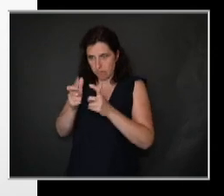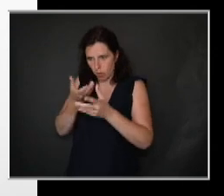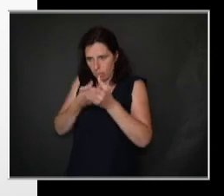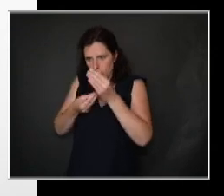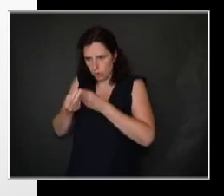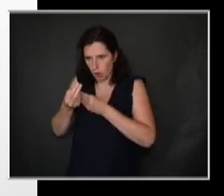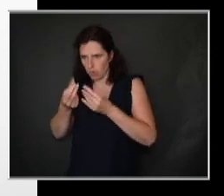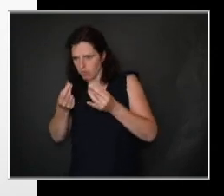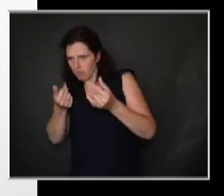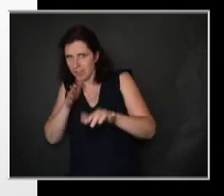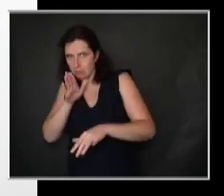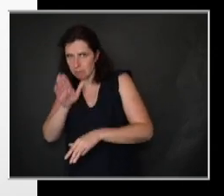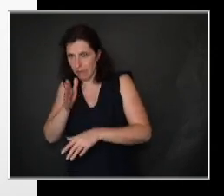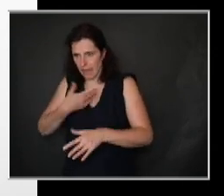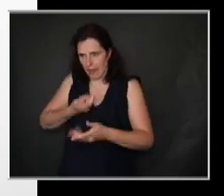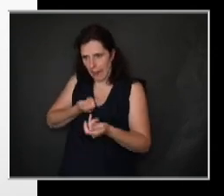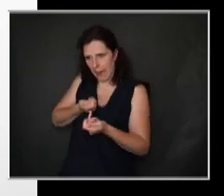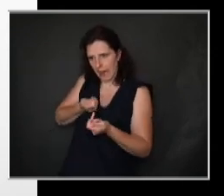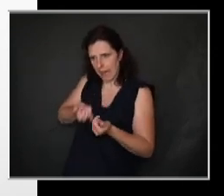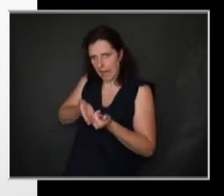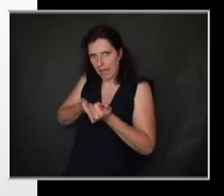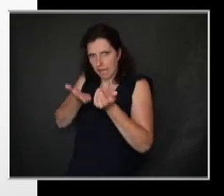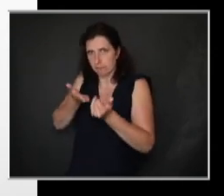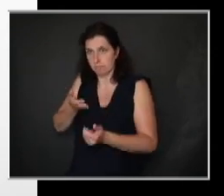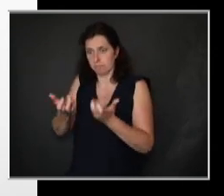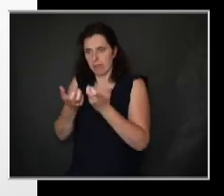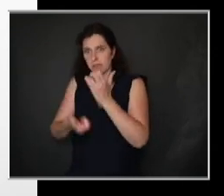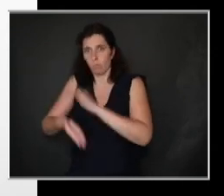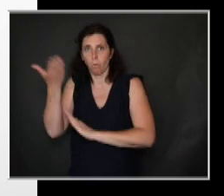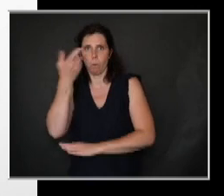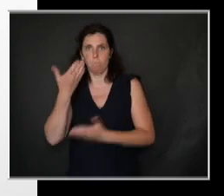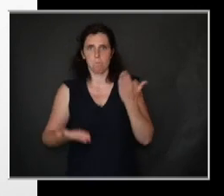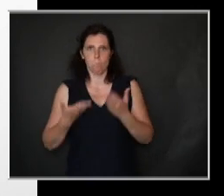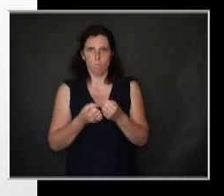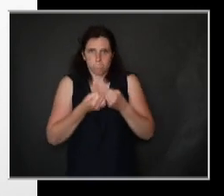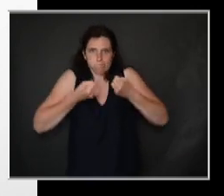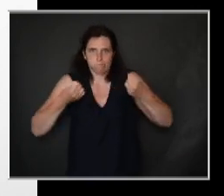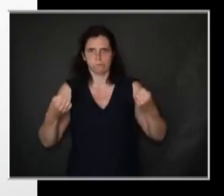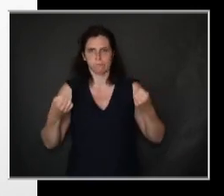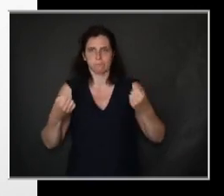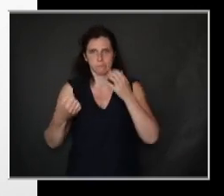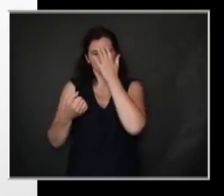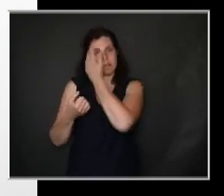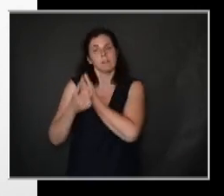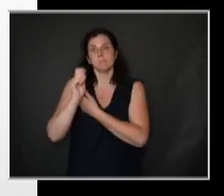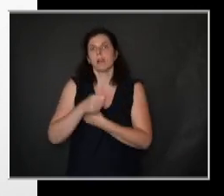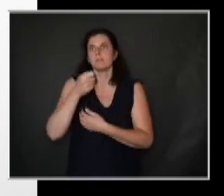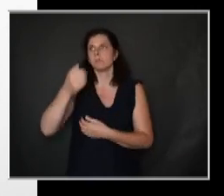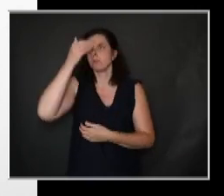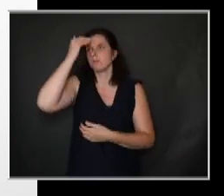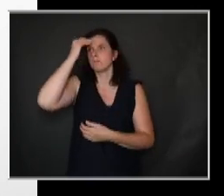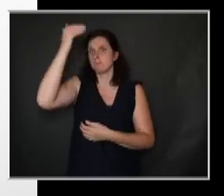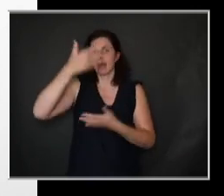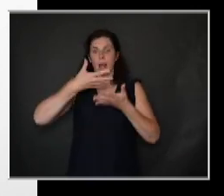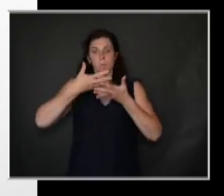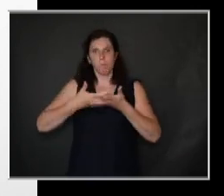surtout ceux sur lesquels on peut jouer. Alors, il y en a un qui est bien connu, c'est la surcharge pondérale. Une surcharge pondérale, bien sûr, quand on est plus